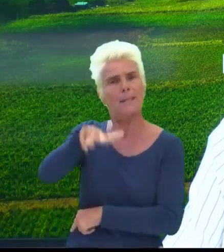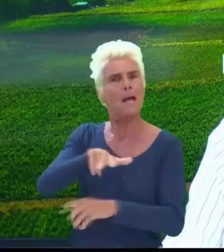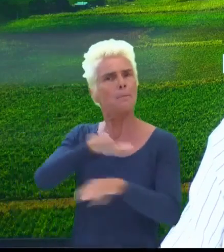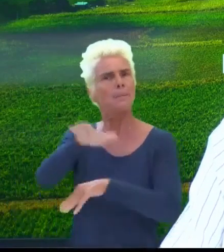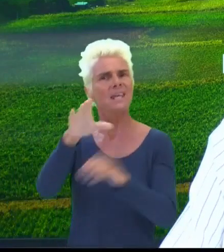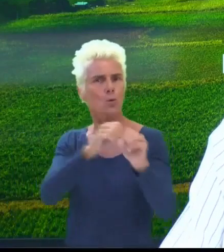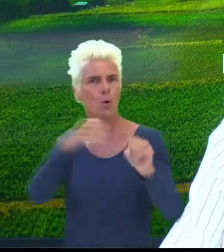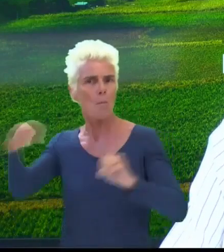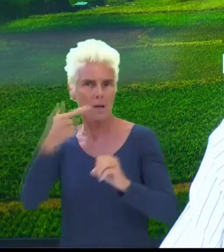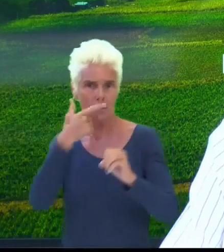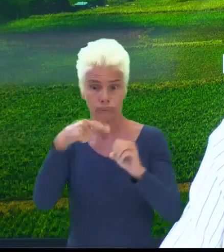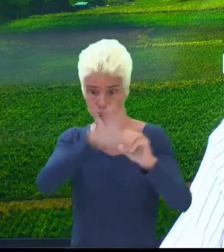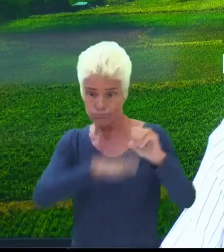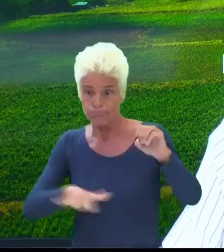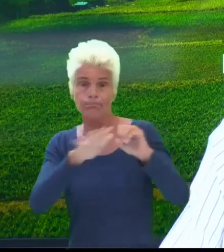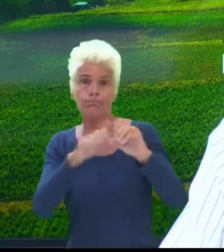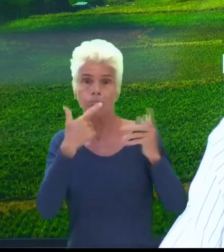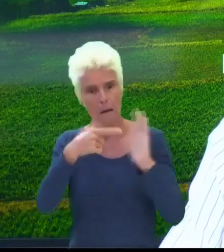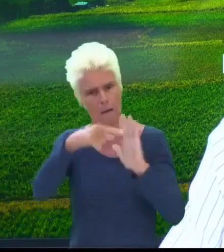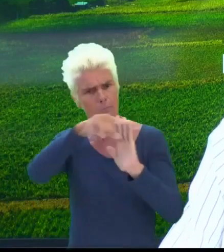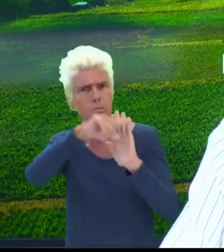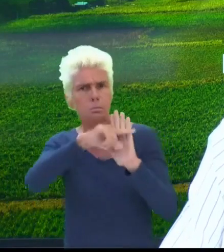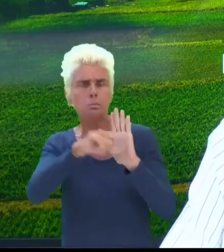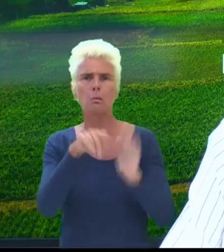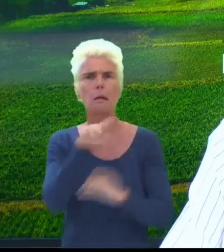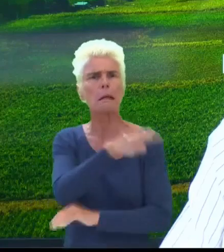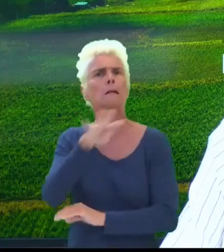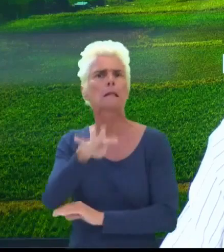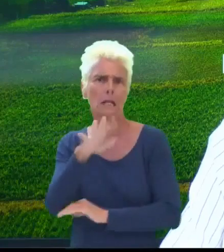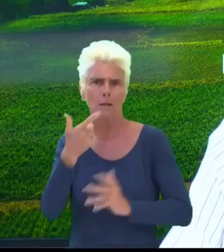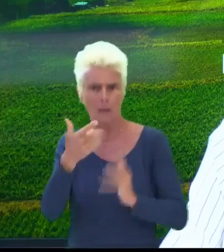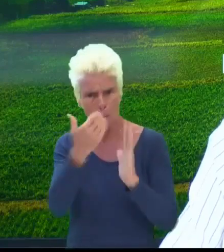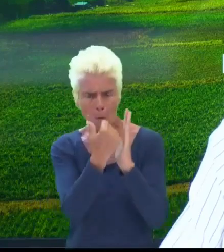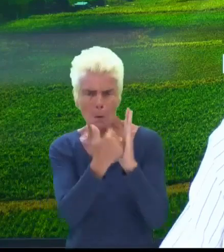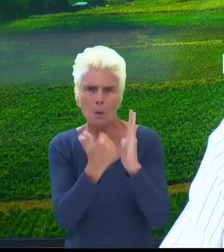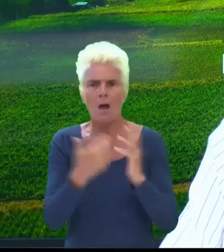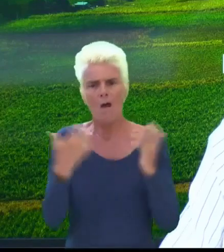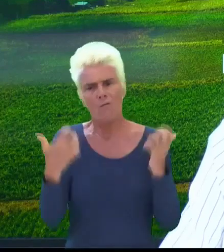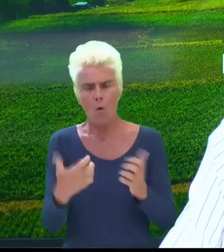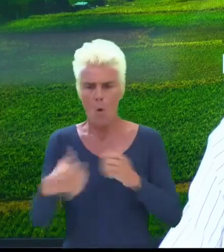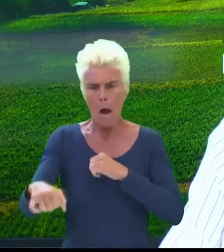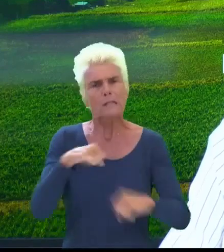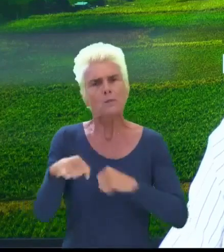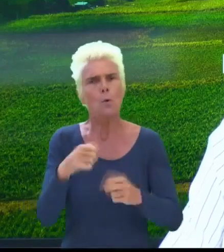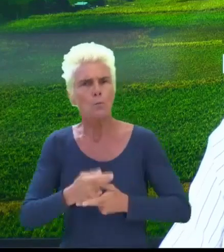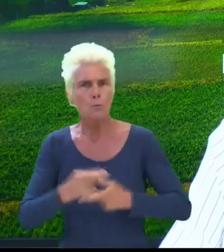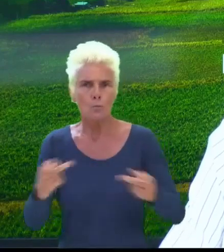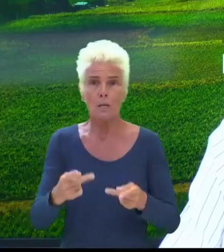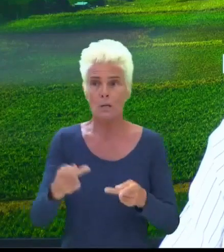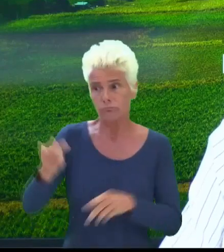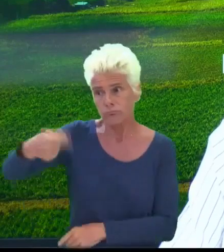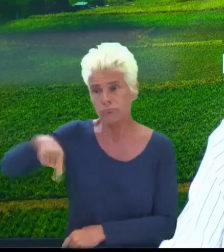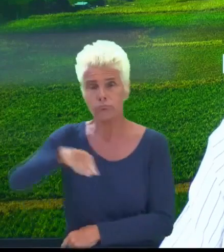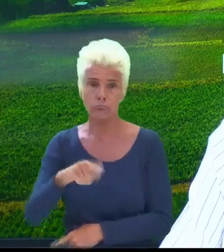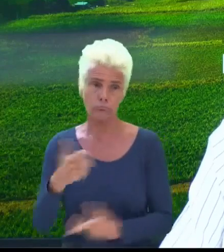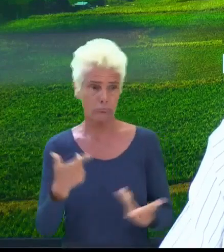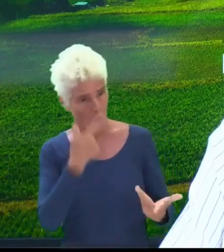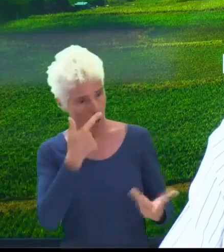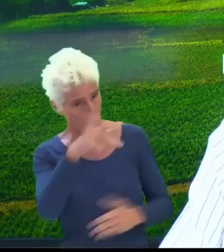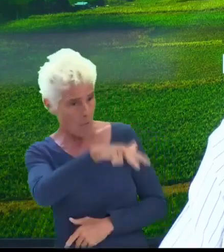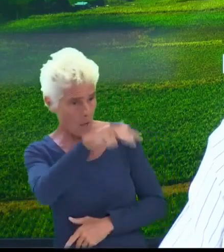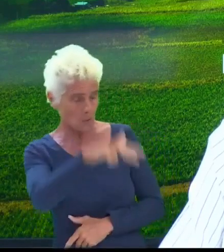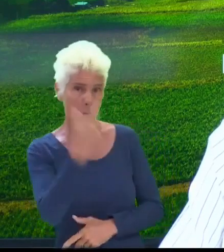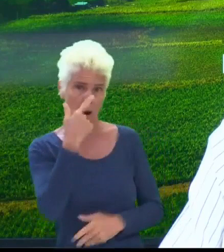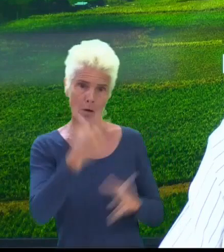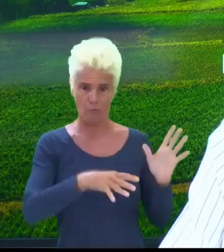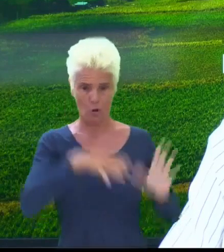mesures qui ont été proposées l'uchum vise à améliorer l'action publique en faveur d'un logement digne et